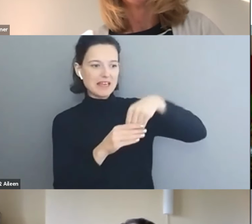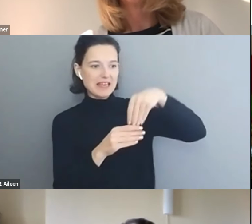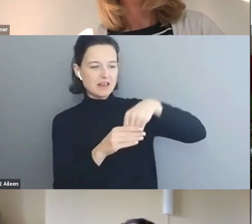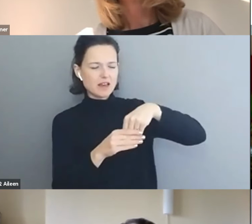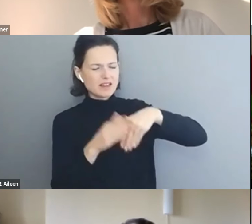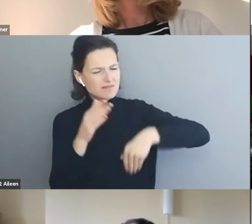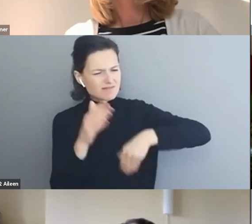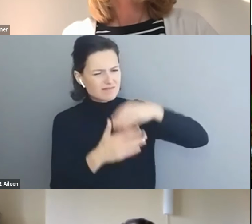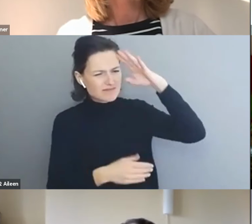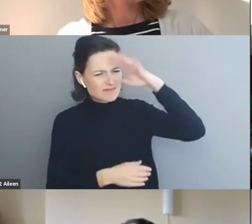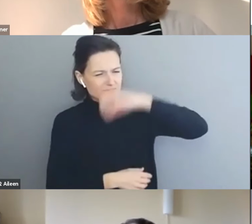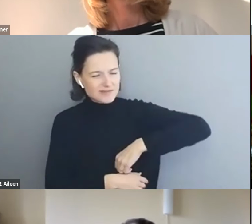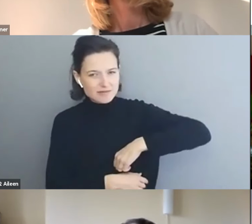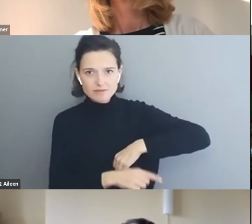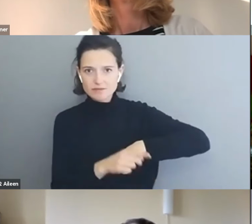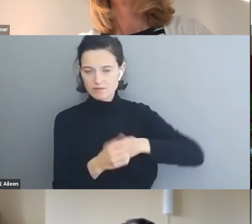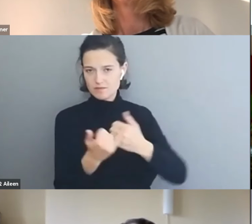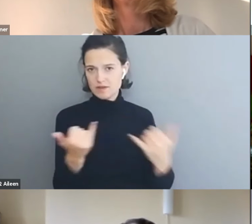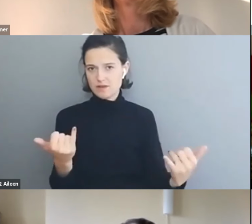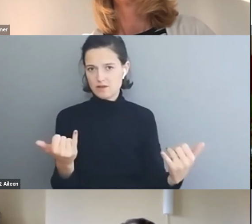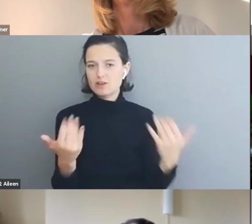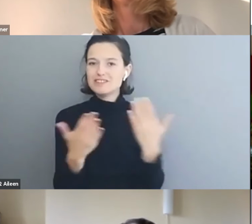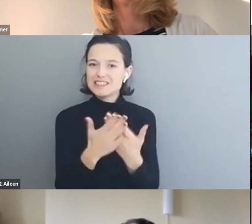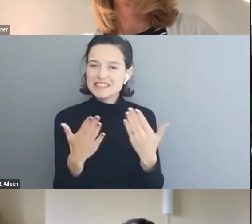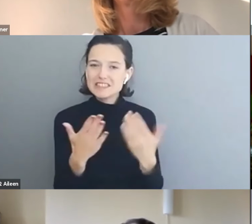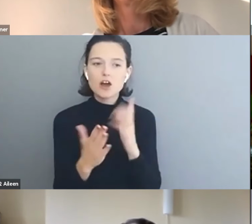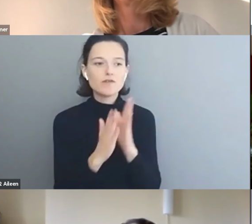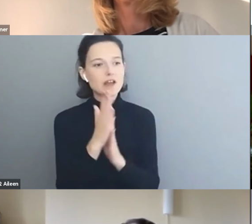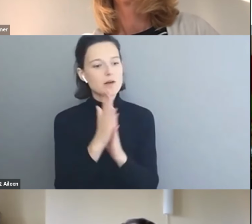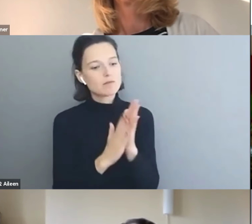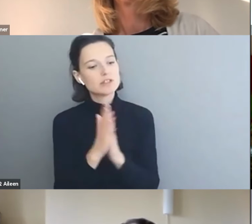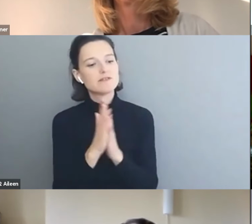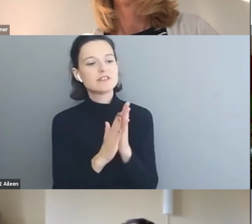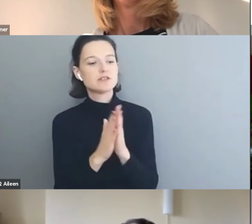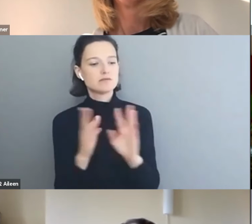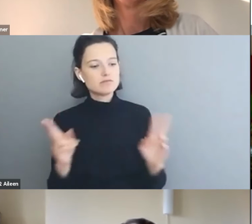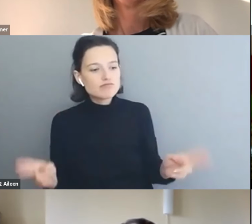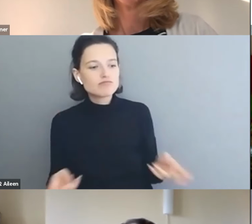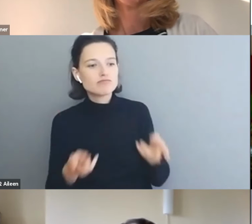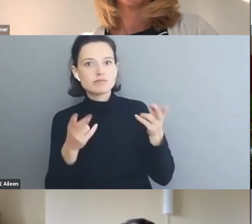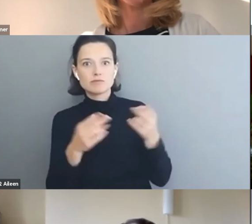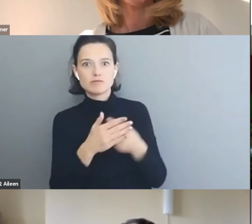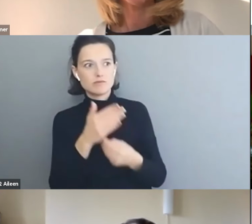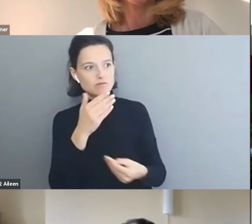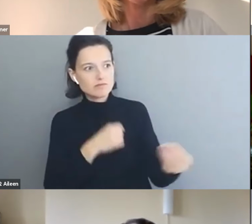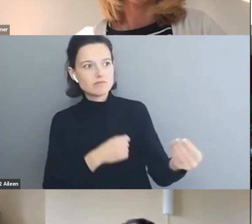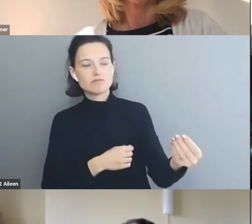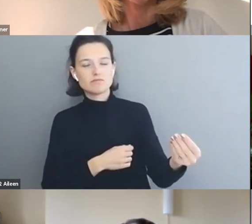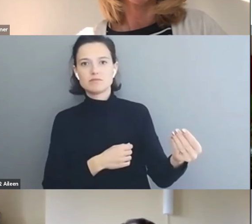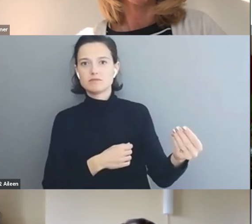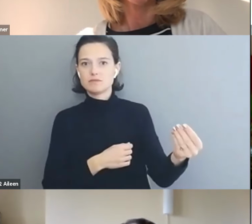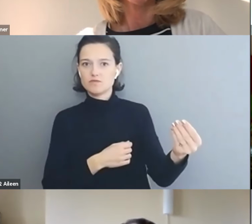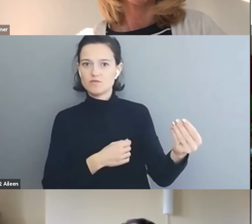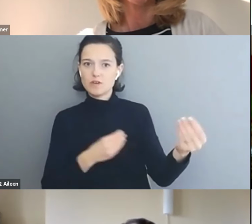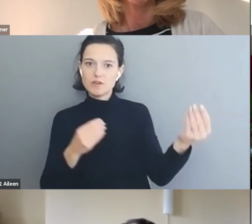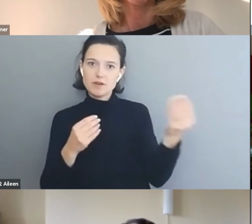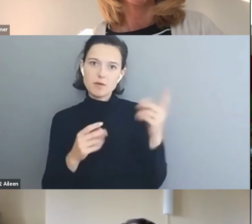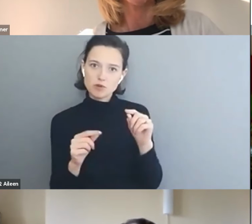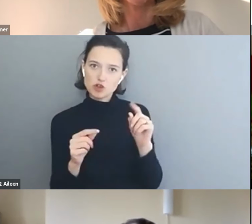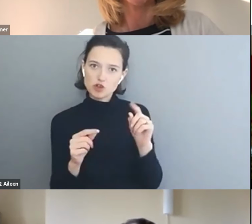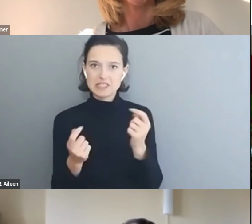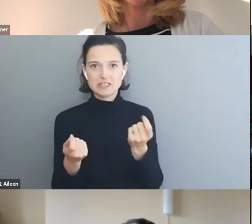ich finde, das motiviert dann auch noch mal mehr, da reinzugehen und ja, den Agenturen